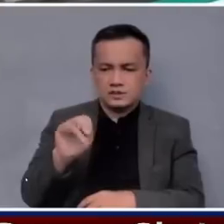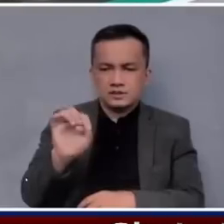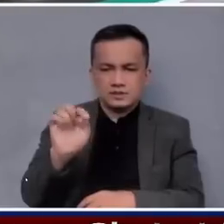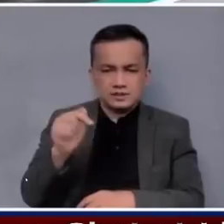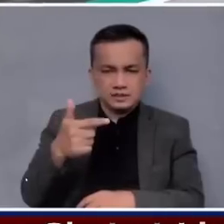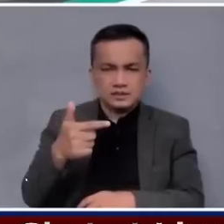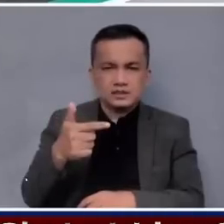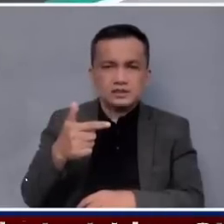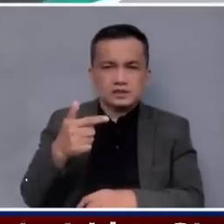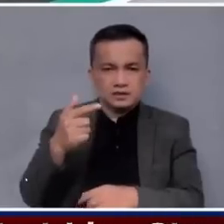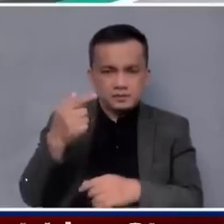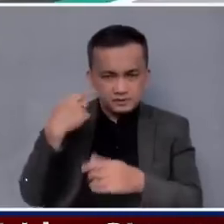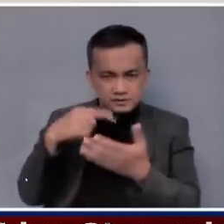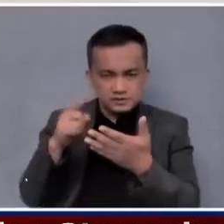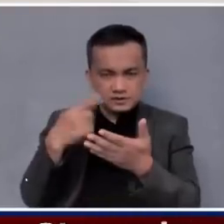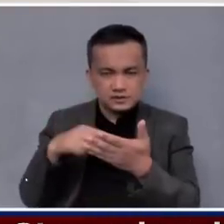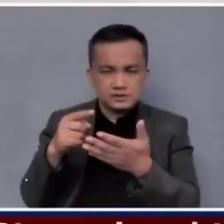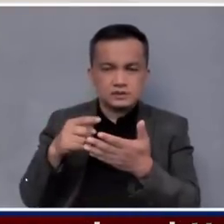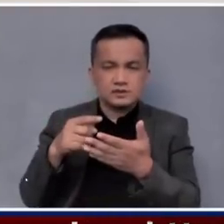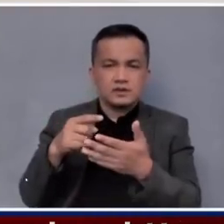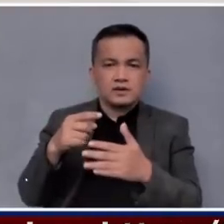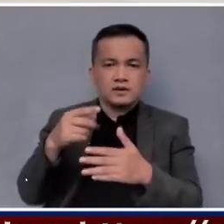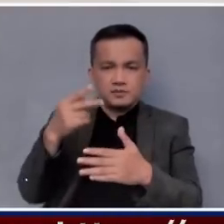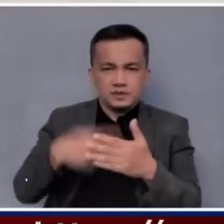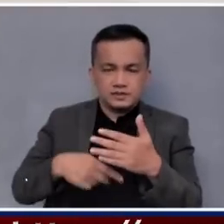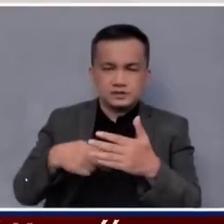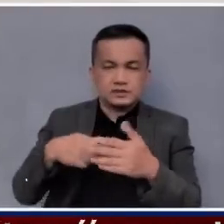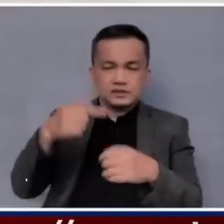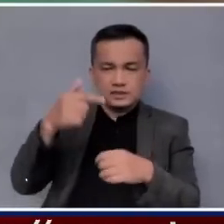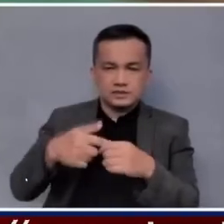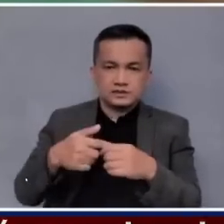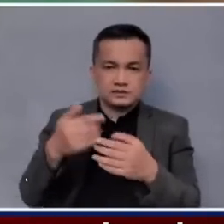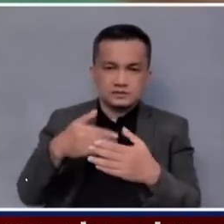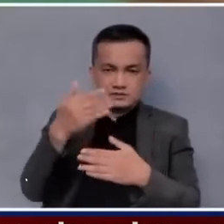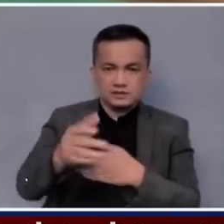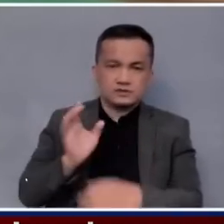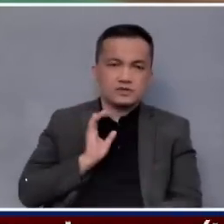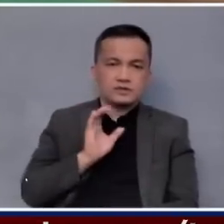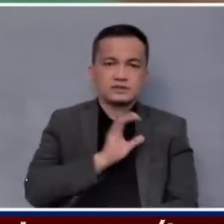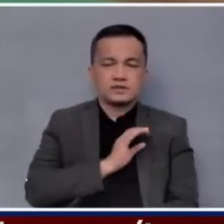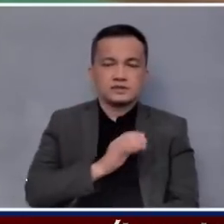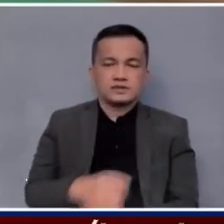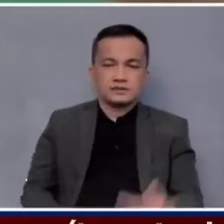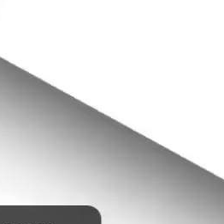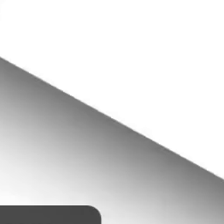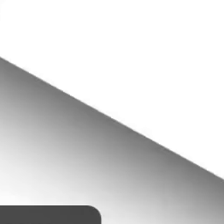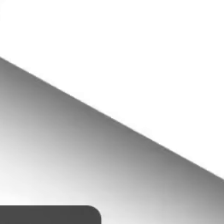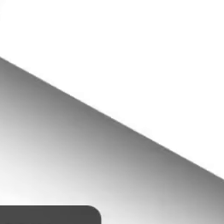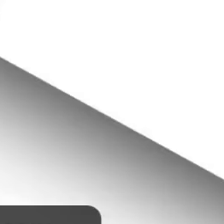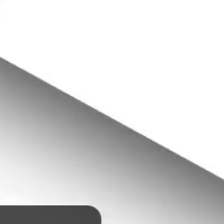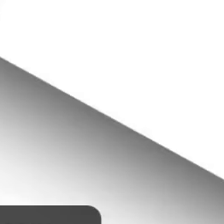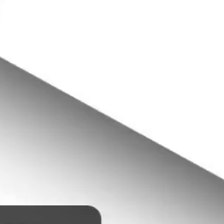petrolyo sa papasok na Kongreso. Alvin L. Chico, ABS-CBN News.